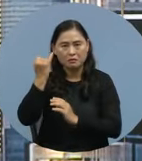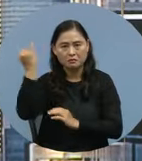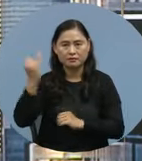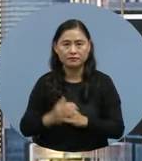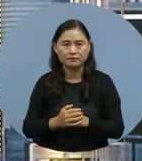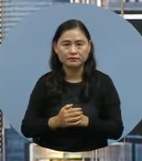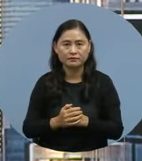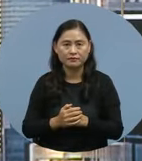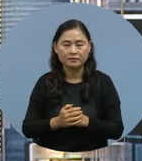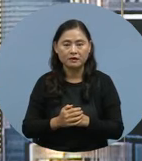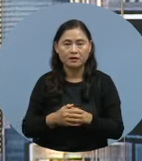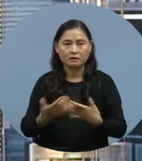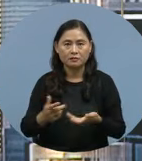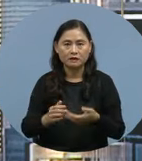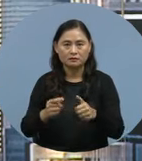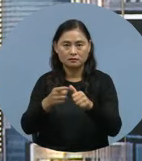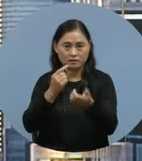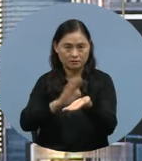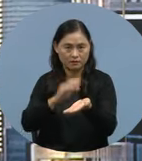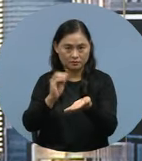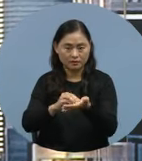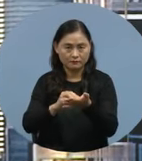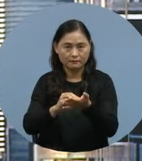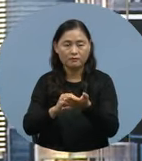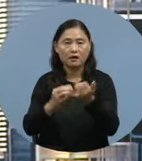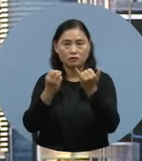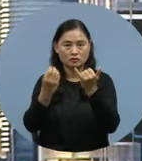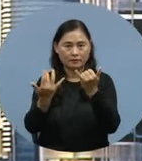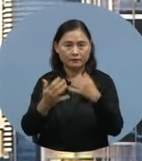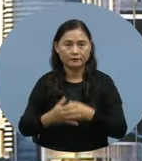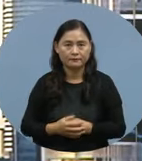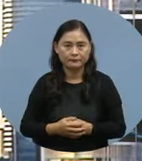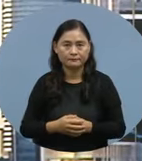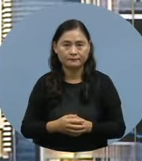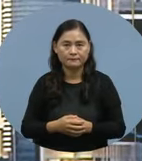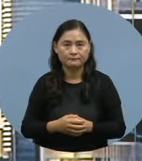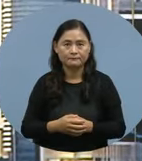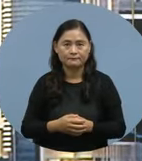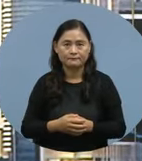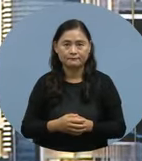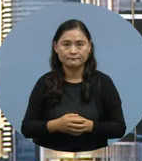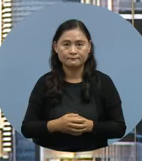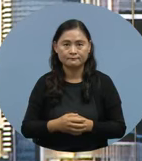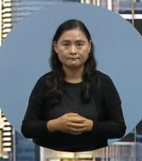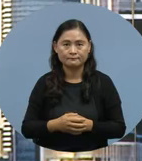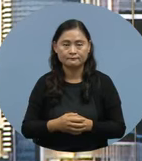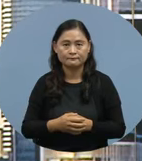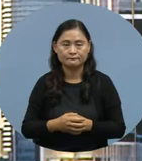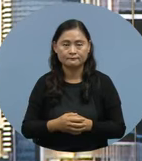咁今日都有大概60多宗呢個初步確診個案嘅。咁喺呢個